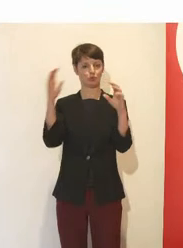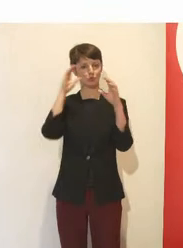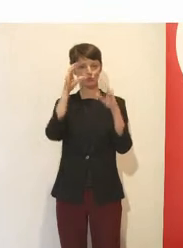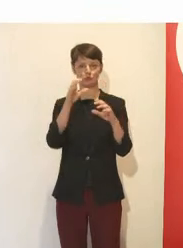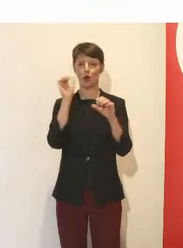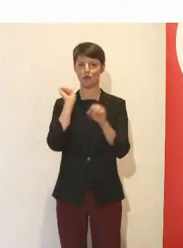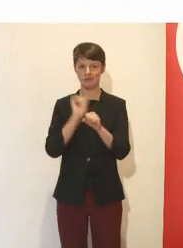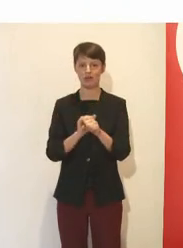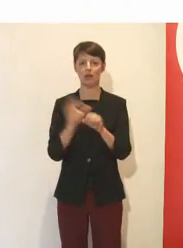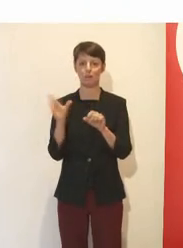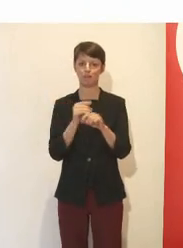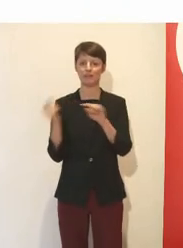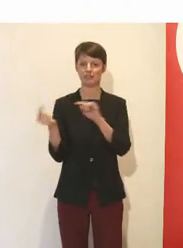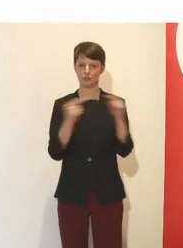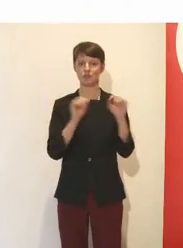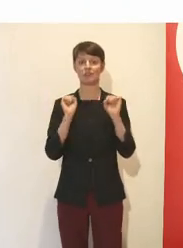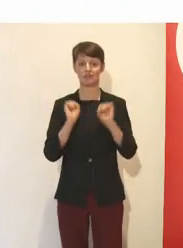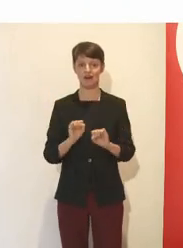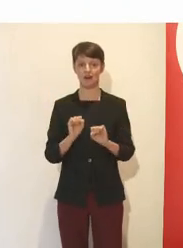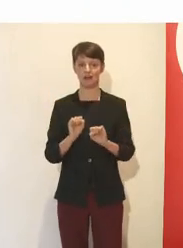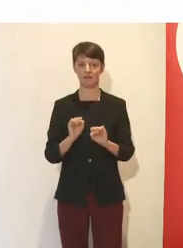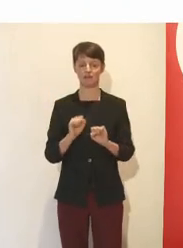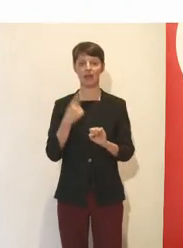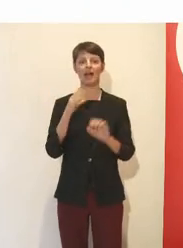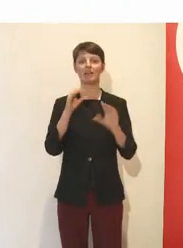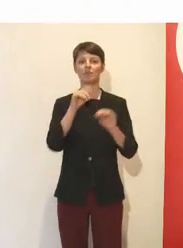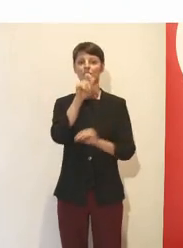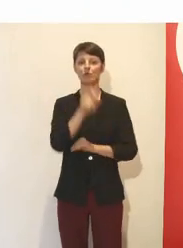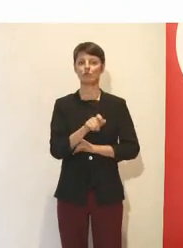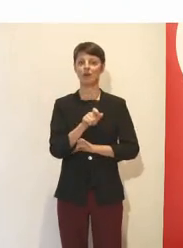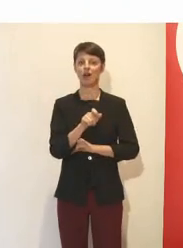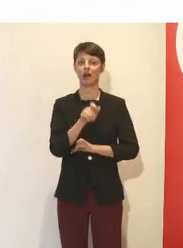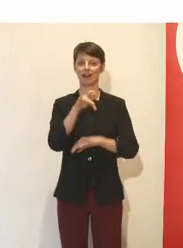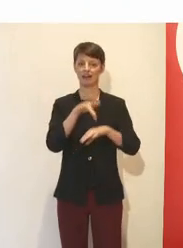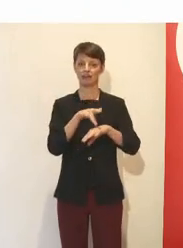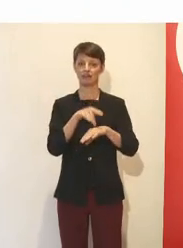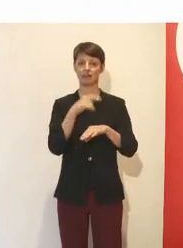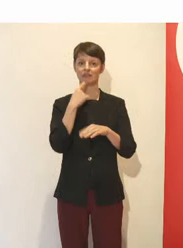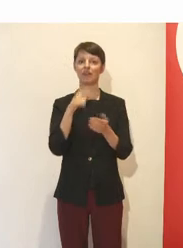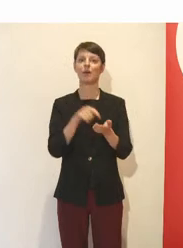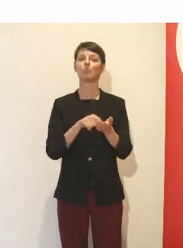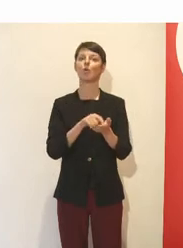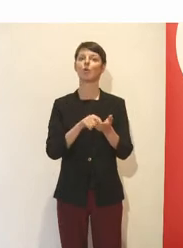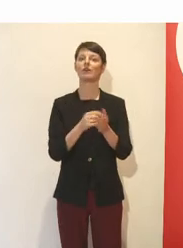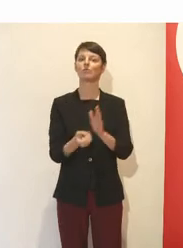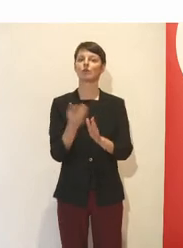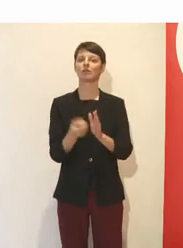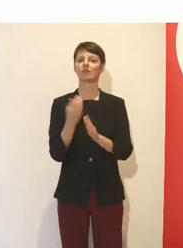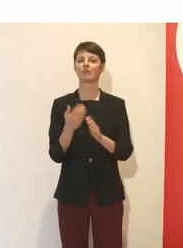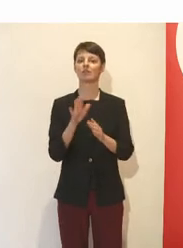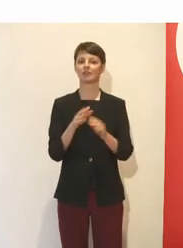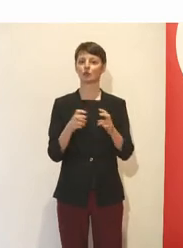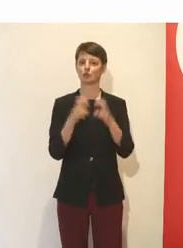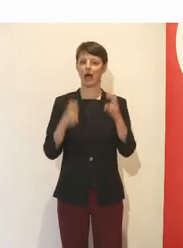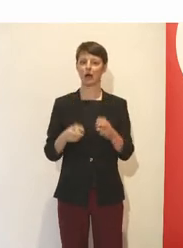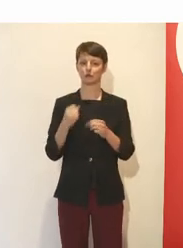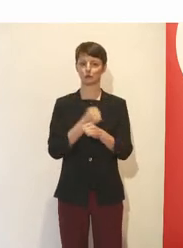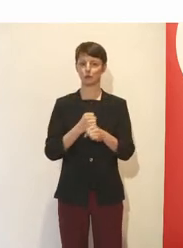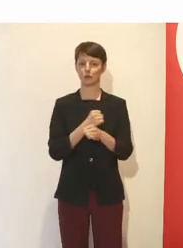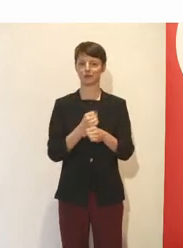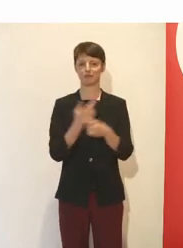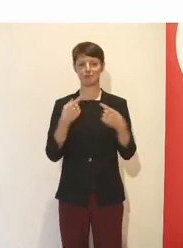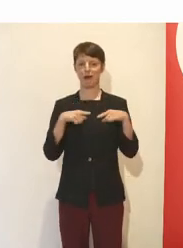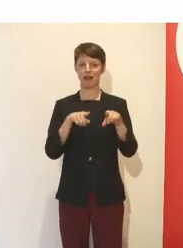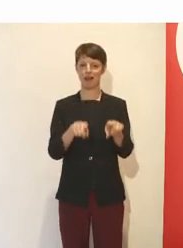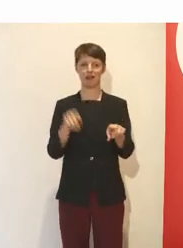zuschauen und mitdiskutieren können hier eine nutzerin die dabei pralinen produziert bei sich in der heimischen küche das freut uns